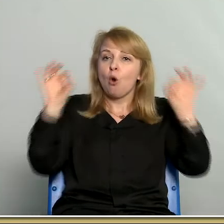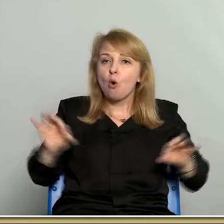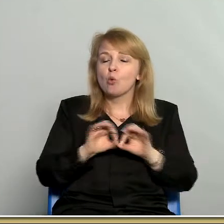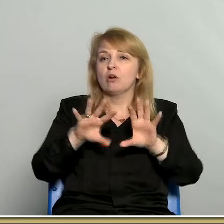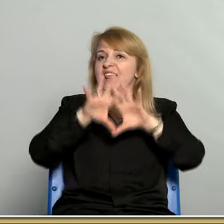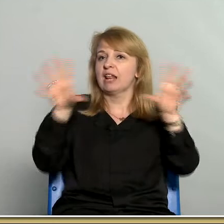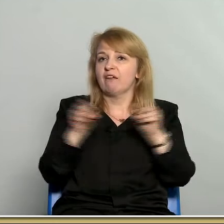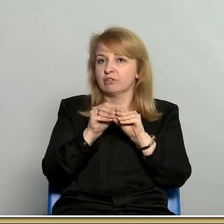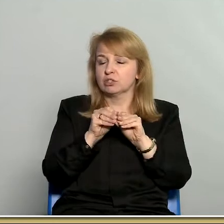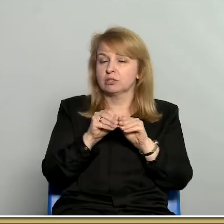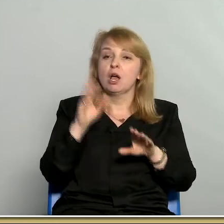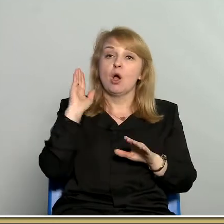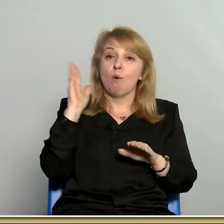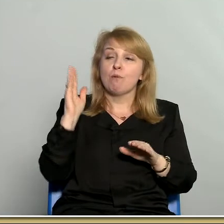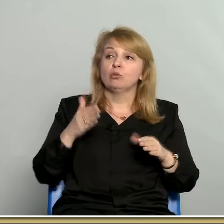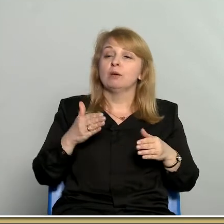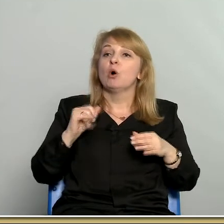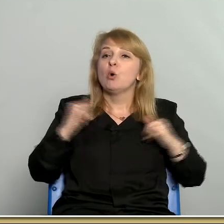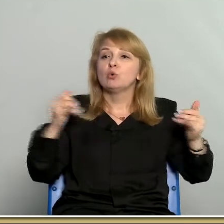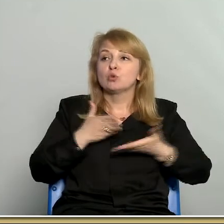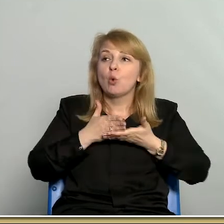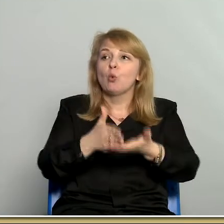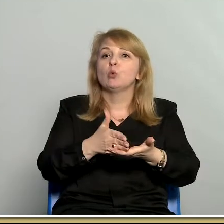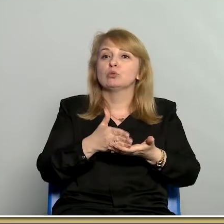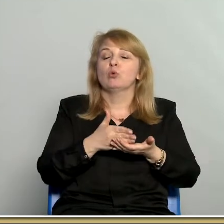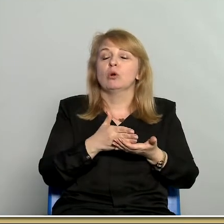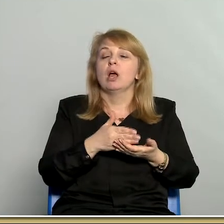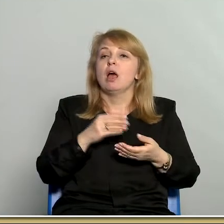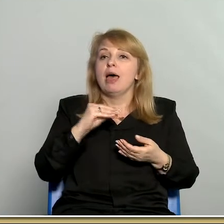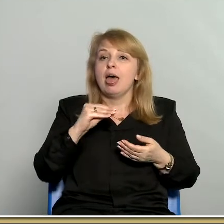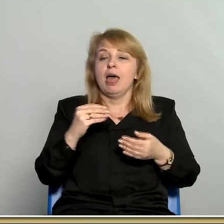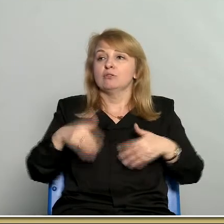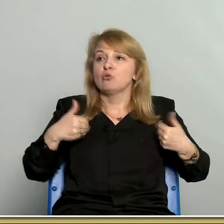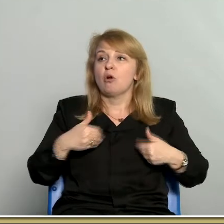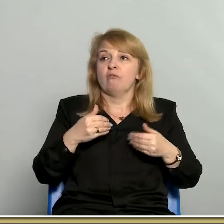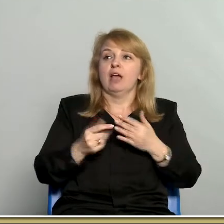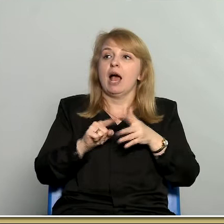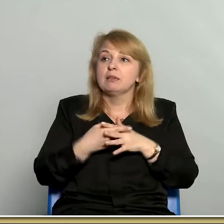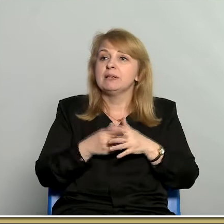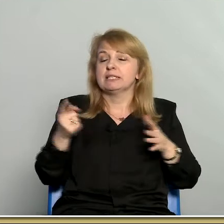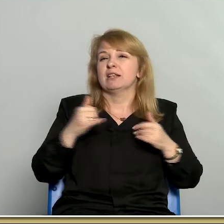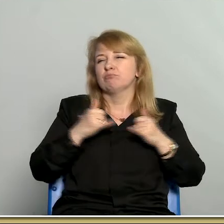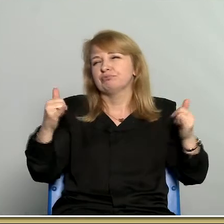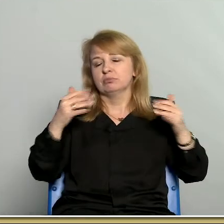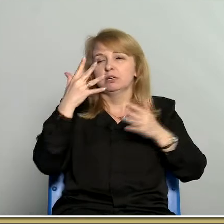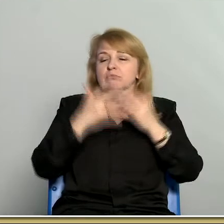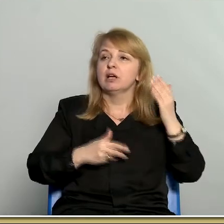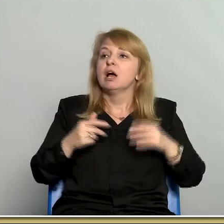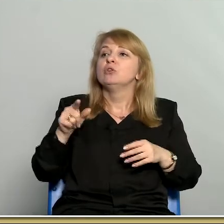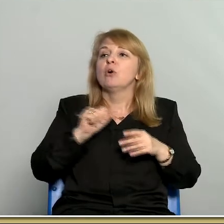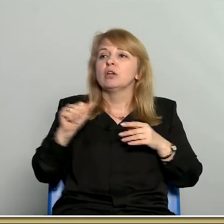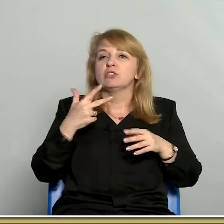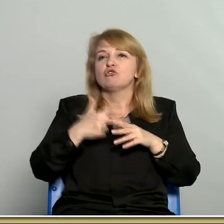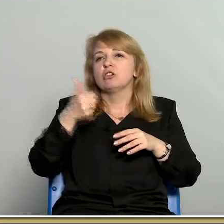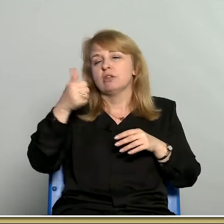wszystkich. Od e-usług, wsparcia elektronicznej administracji, e-zdrowia 28 milionów euro. To jest 31%